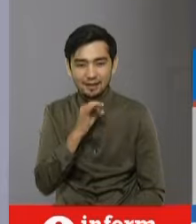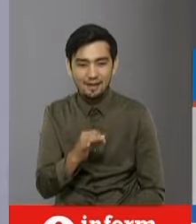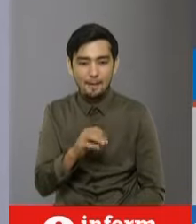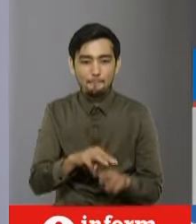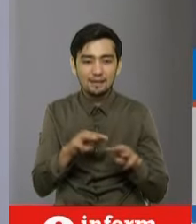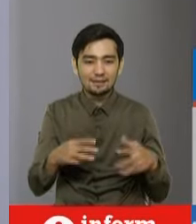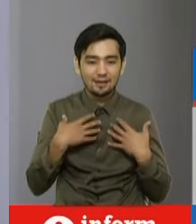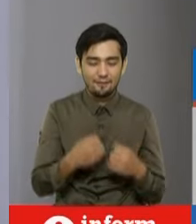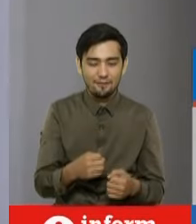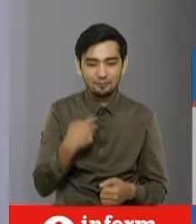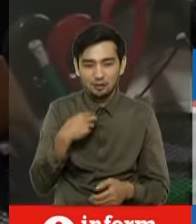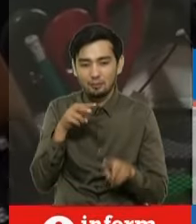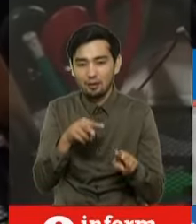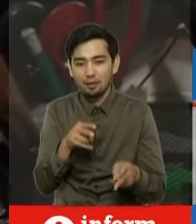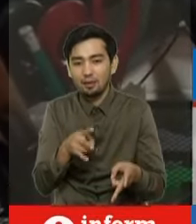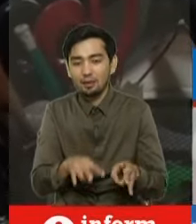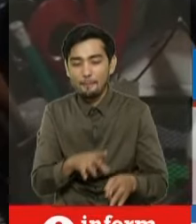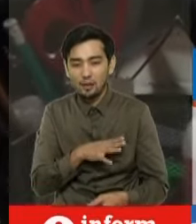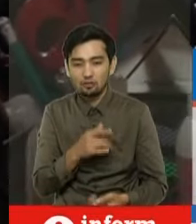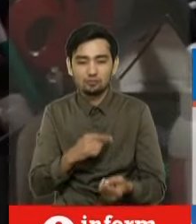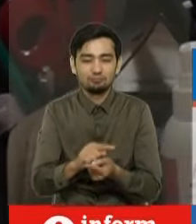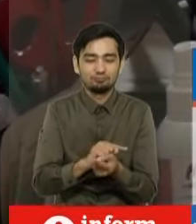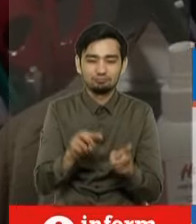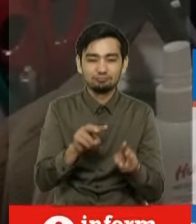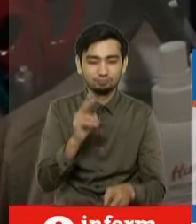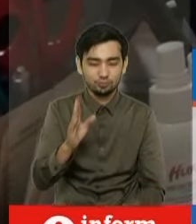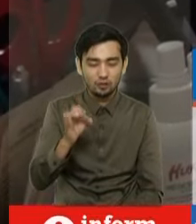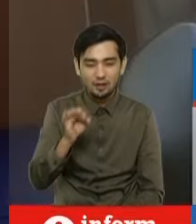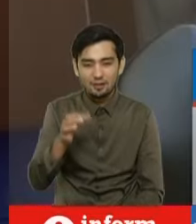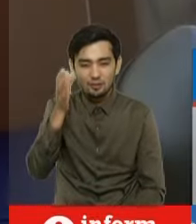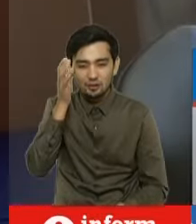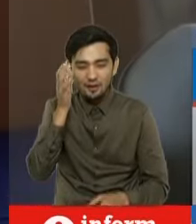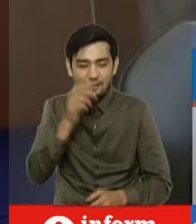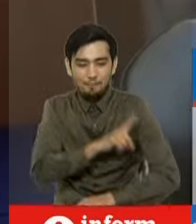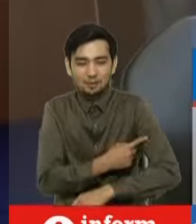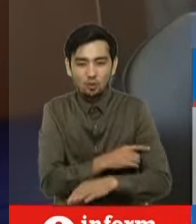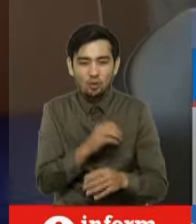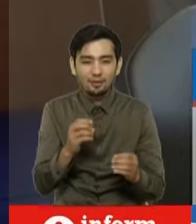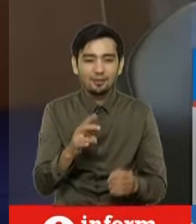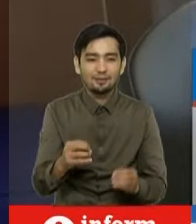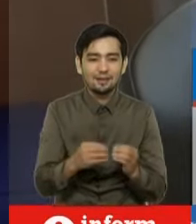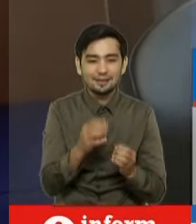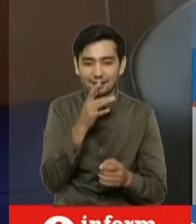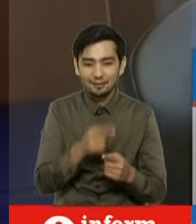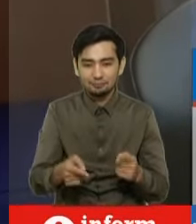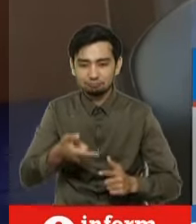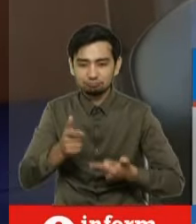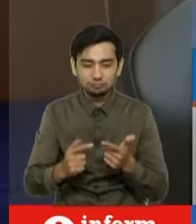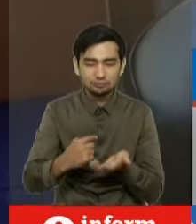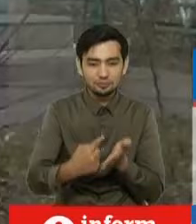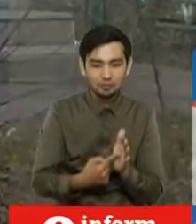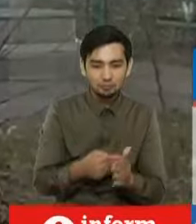упущенный контроль в этой сфере. Программа медицинского образования будет формироваться в перспективе на 10 лет с учетом реальных